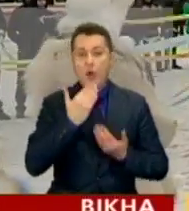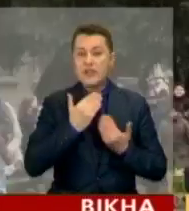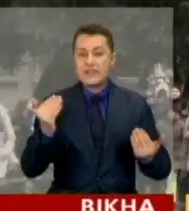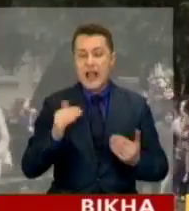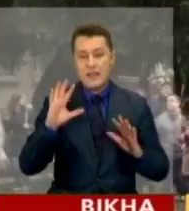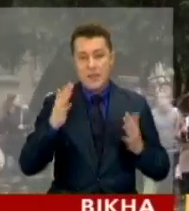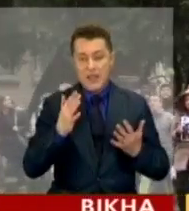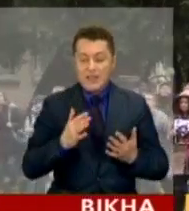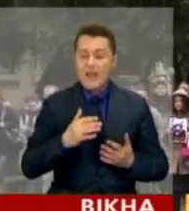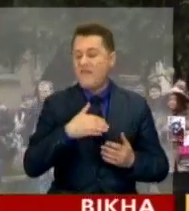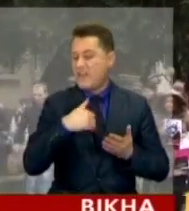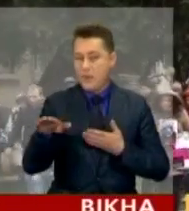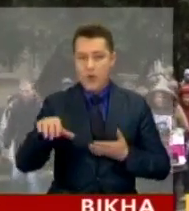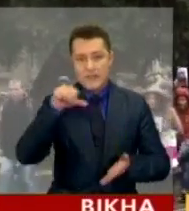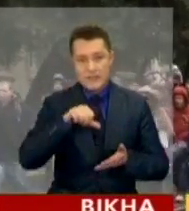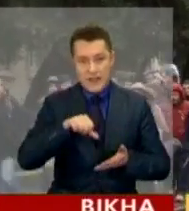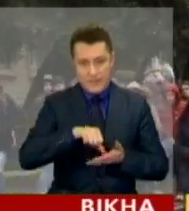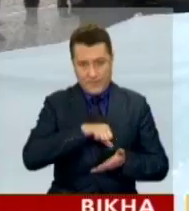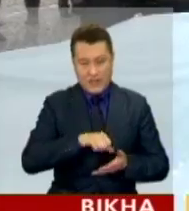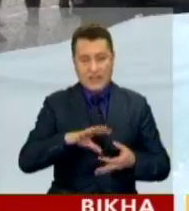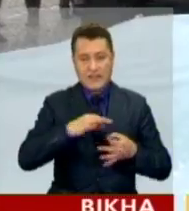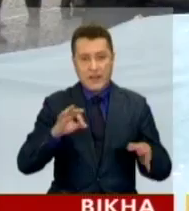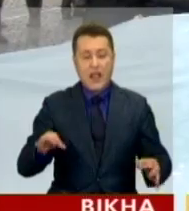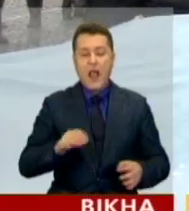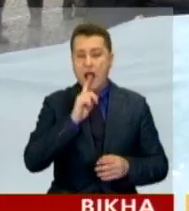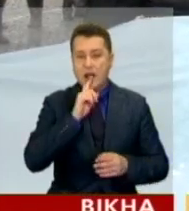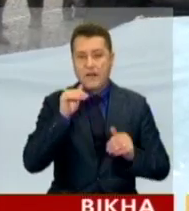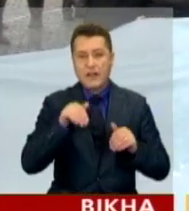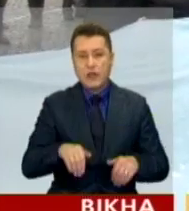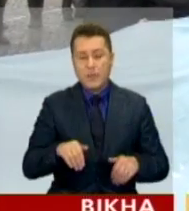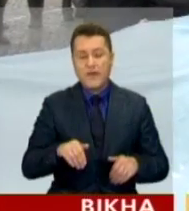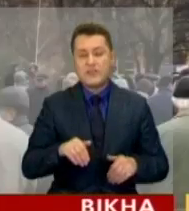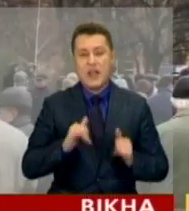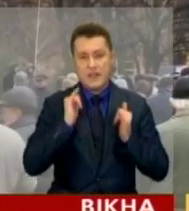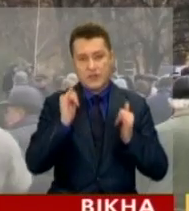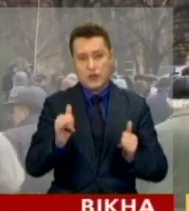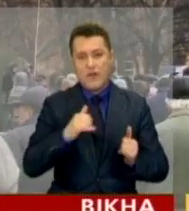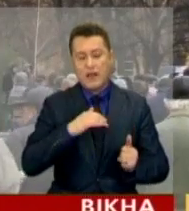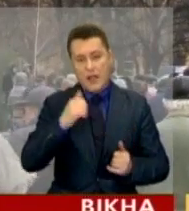відмовилися ставати до живого ланцюга. Натомість вони вшанували хвилиною мовчання пам'ять загиблих у